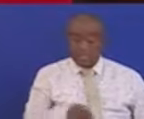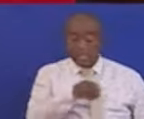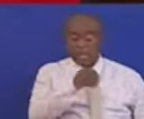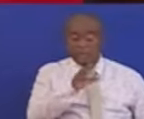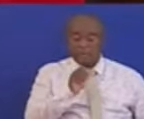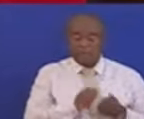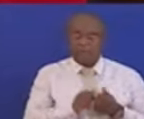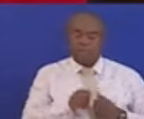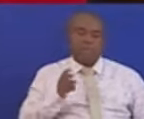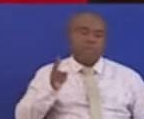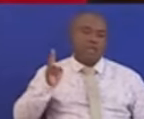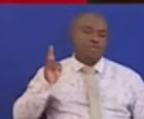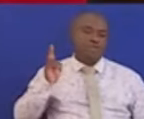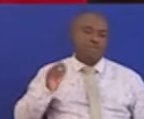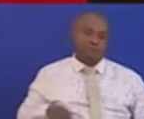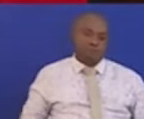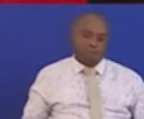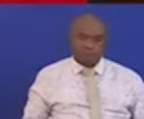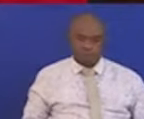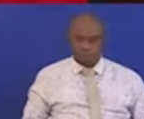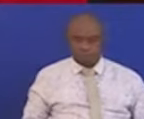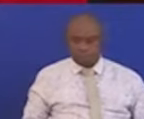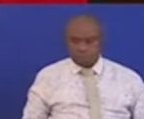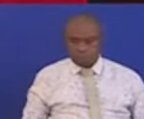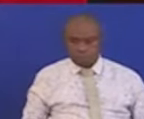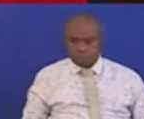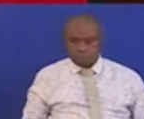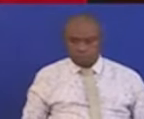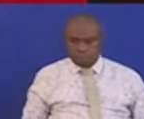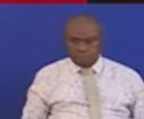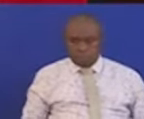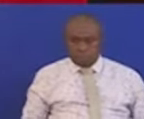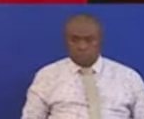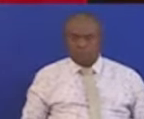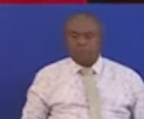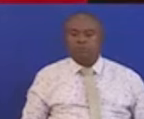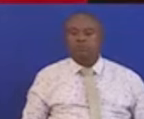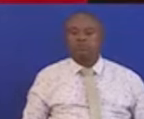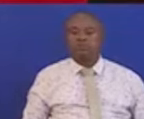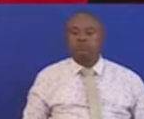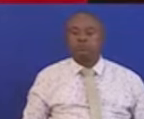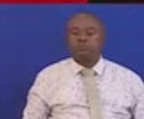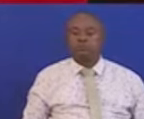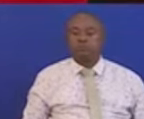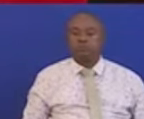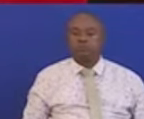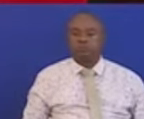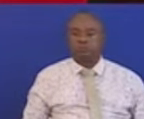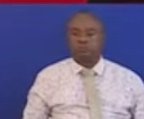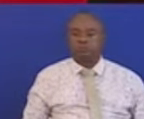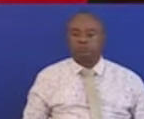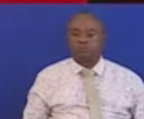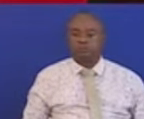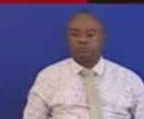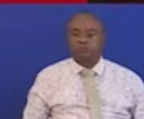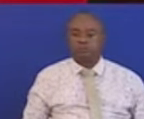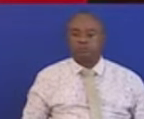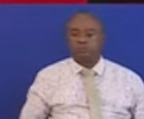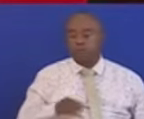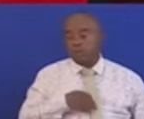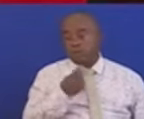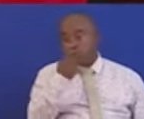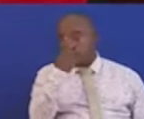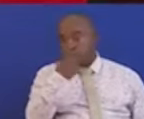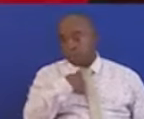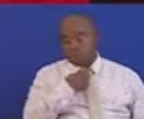MH eshima mwen kiti Ah Mimi nian kwanza kabis ni nime